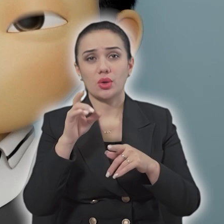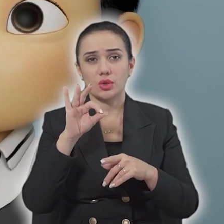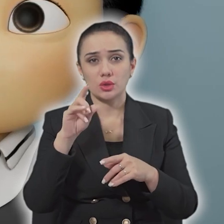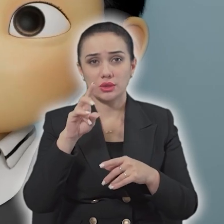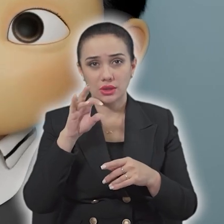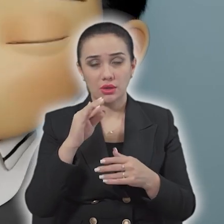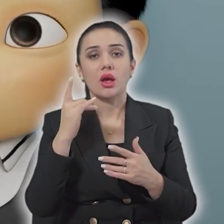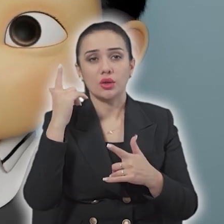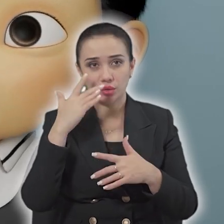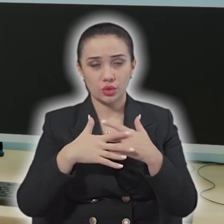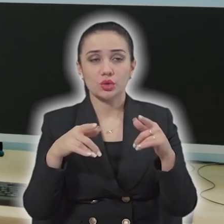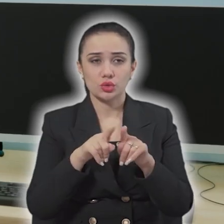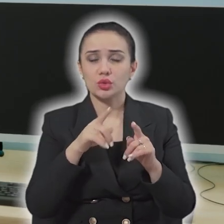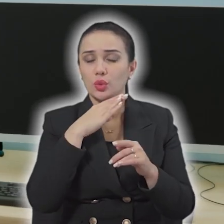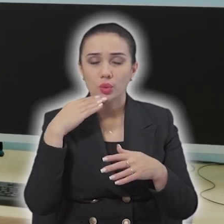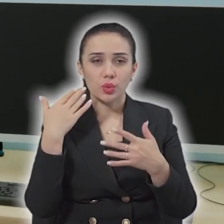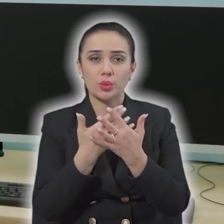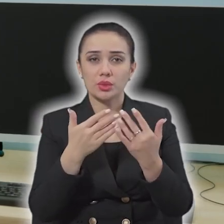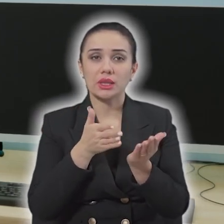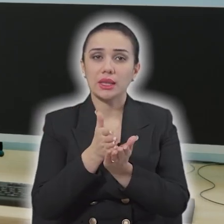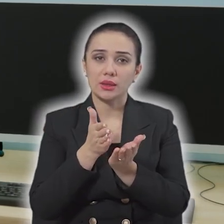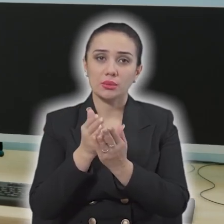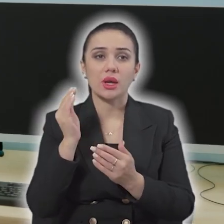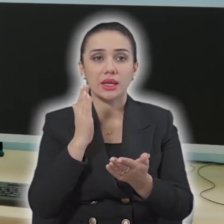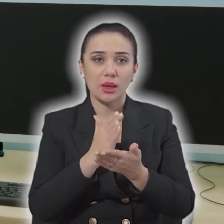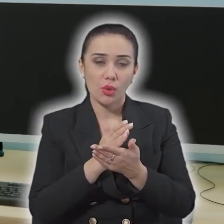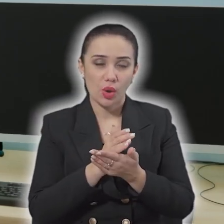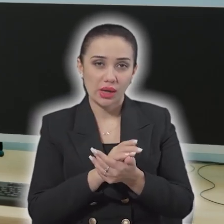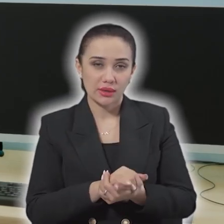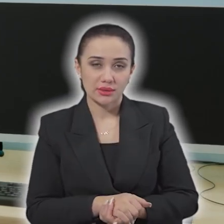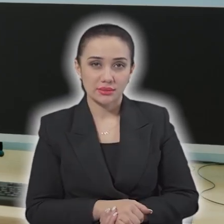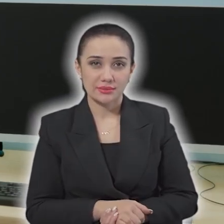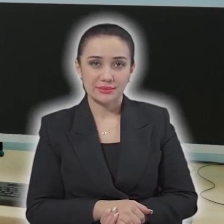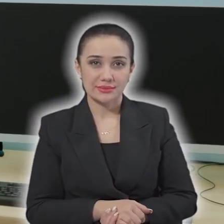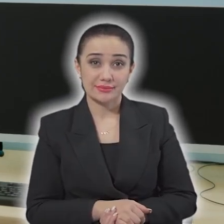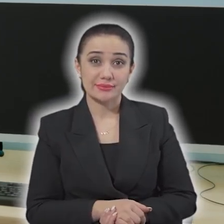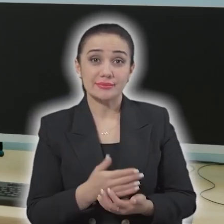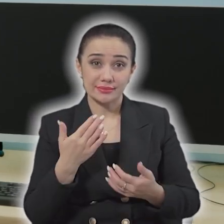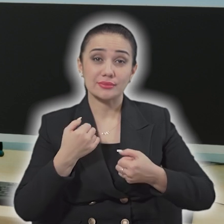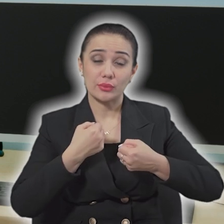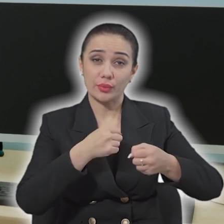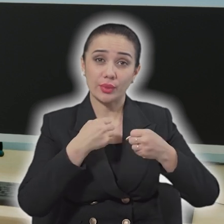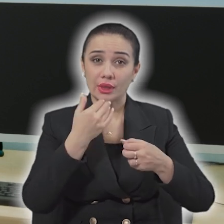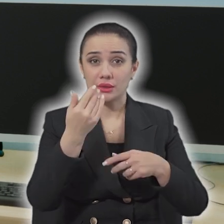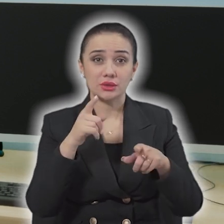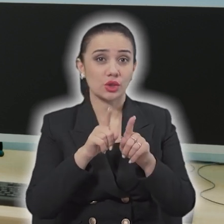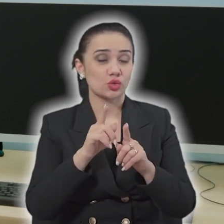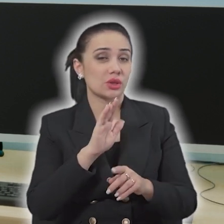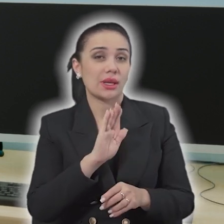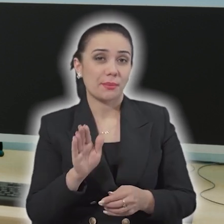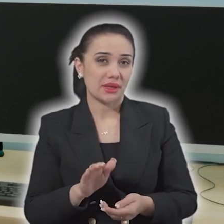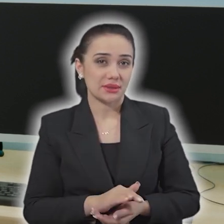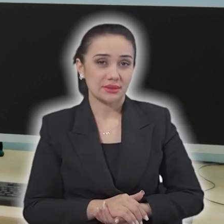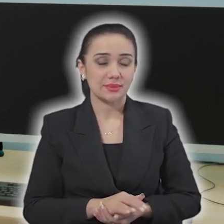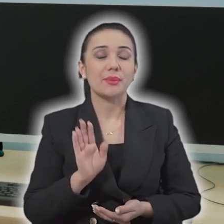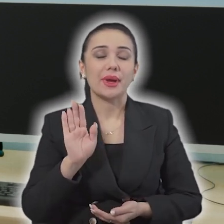Bo'ldi, bo'ldi, rahmat, tushunarli. Singari juda ko'p tarmoqlardan iborat. Demak, duradgorlik sen uchun